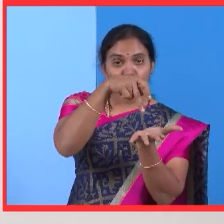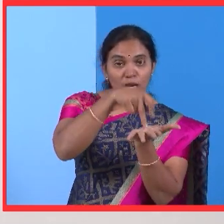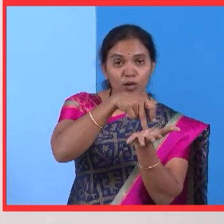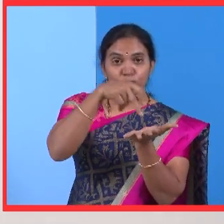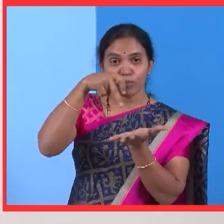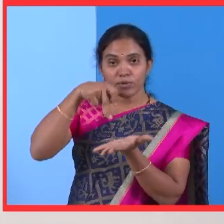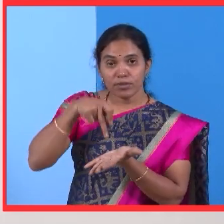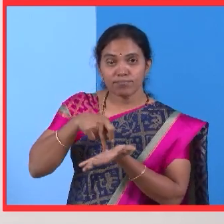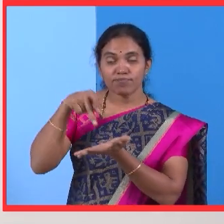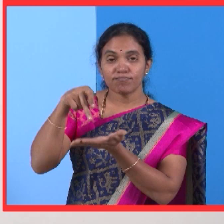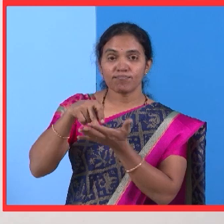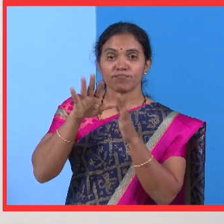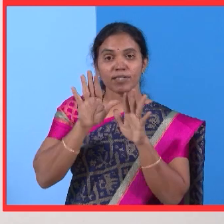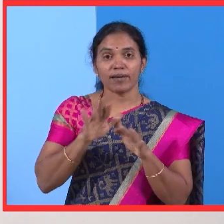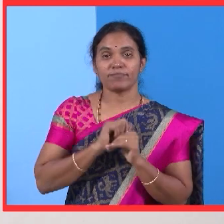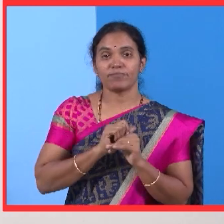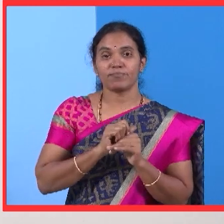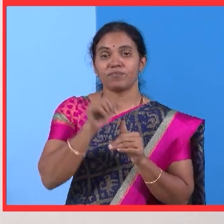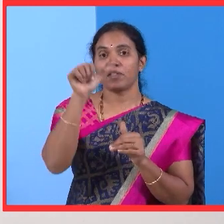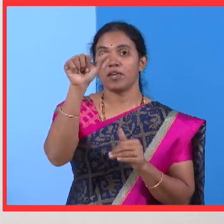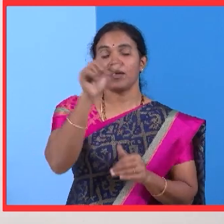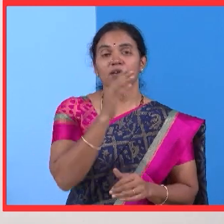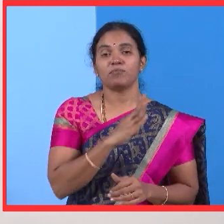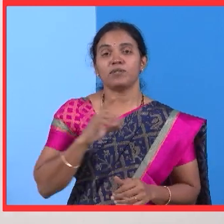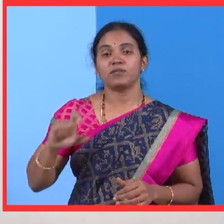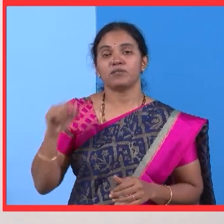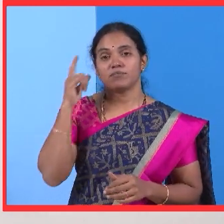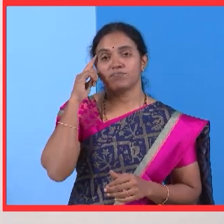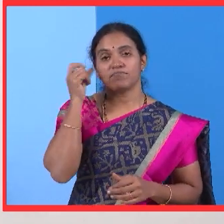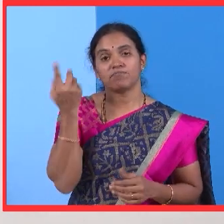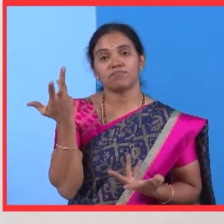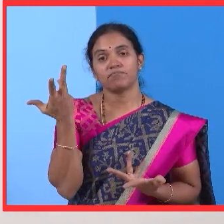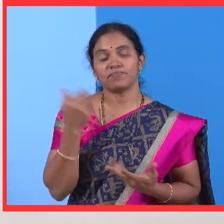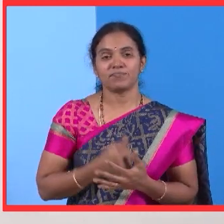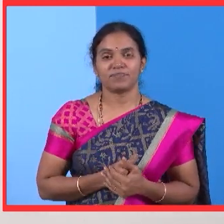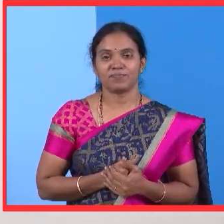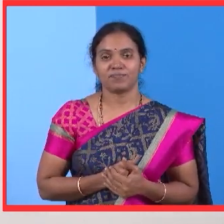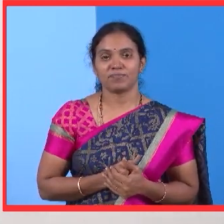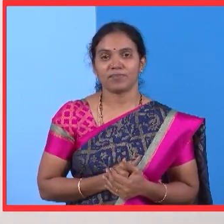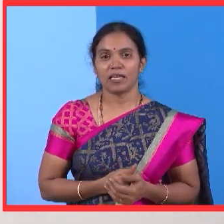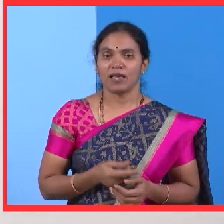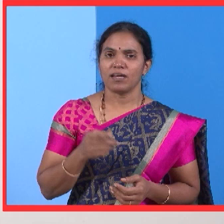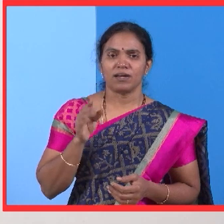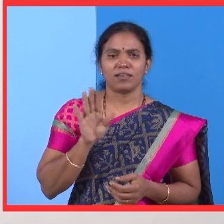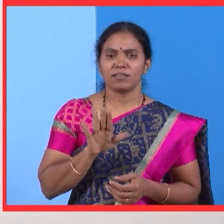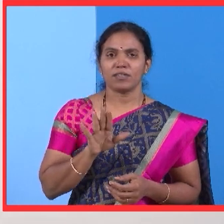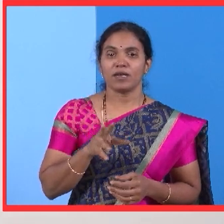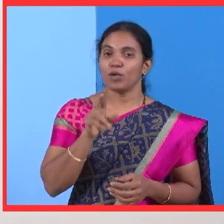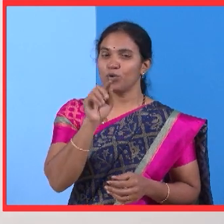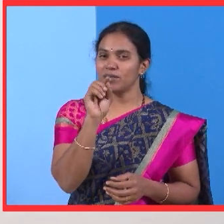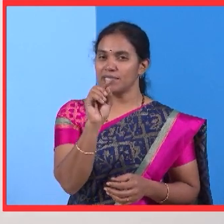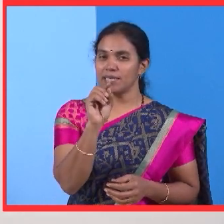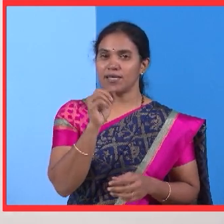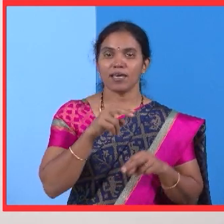ஏ ஆஃப் எக்ஸ் ஒன் கமா ஒய் ஒன், பி ஆஃப் எக்ஸ் டூ கமா ஒய் டூ, சி ஆஃப் எக்ஸ் த்ரீ கமா ஒய் த்ரீ. இதற்கு நிரூபணம் இருக்கு, நிரூபணம் ரொம்ப லேட் ஆகும்.